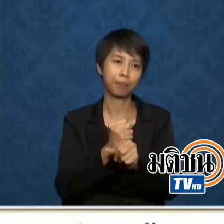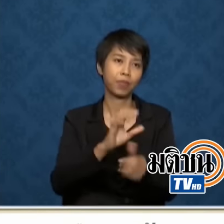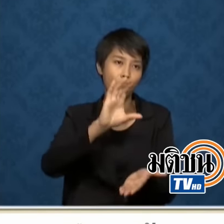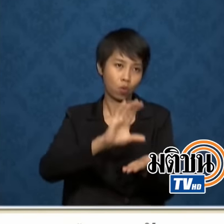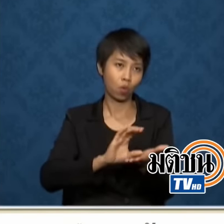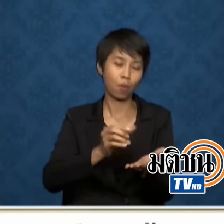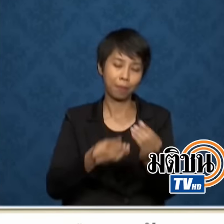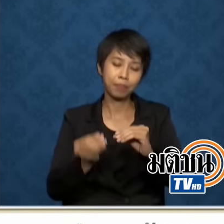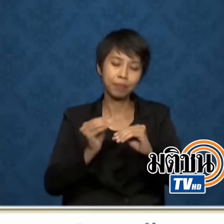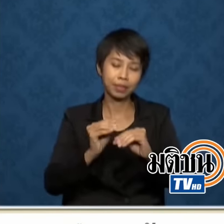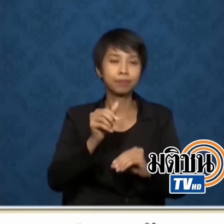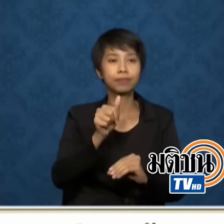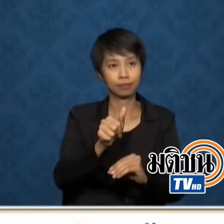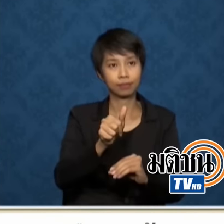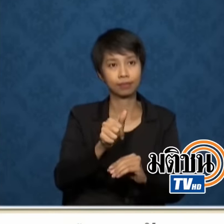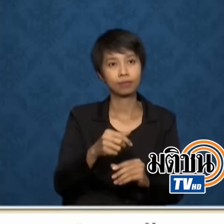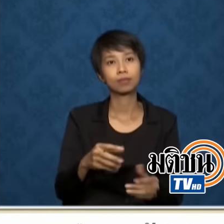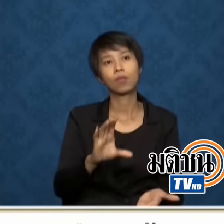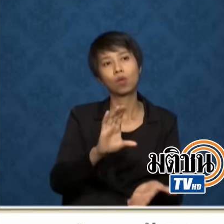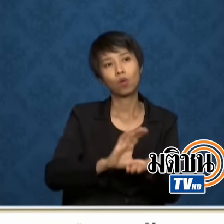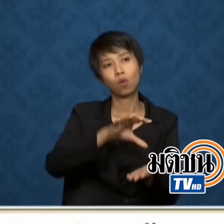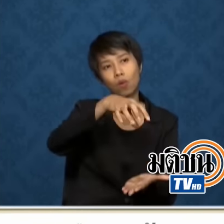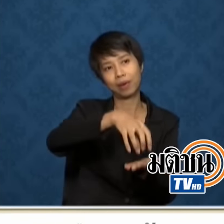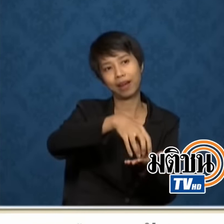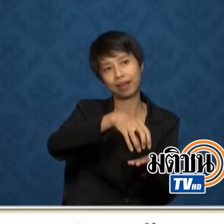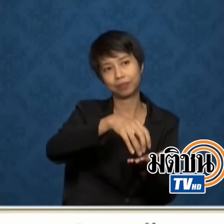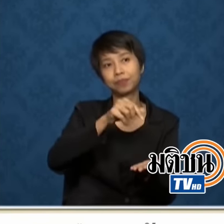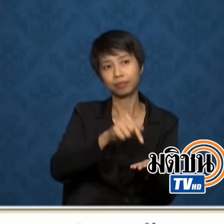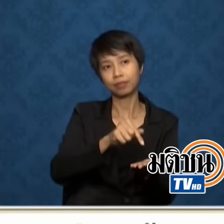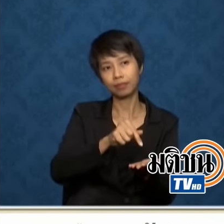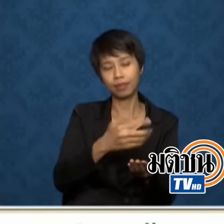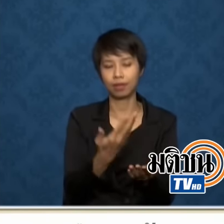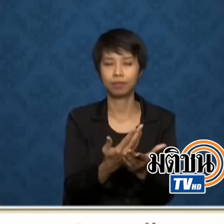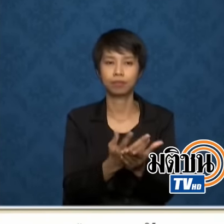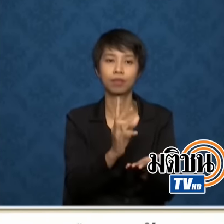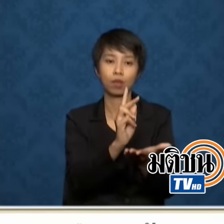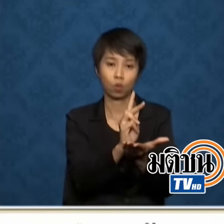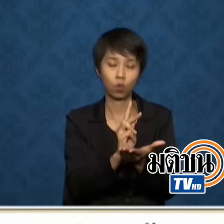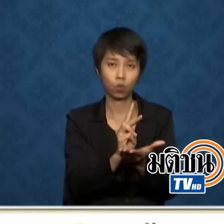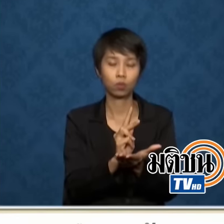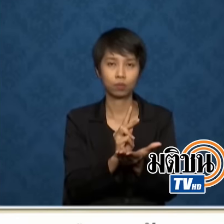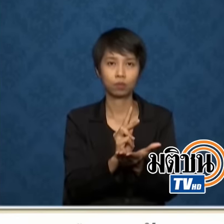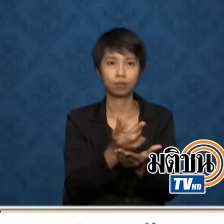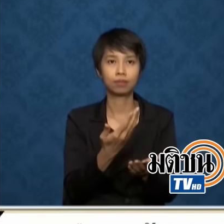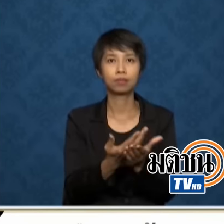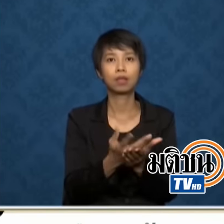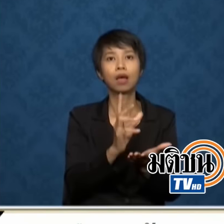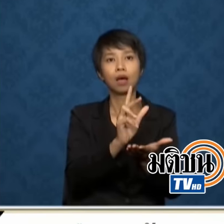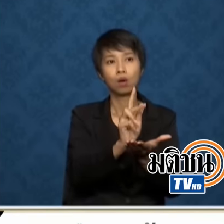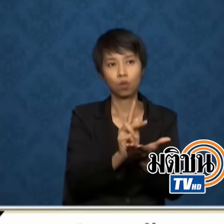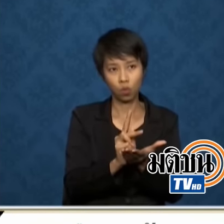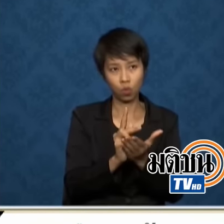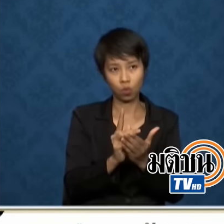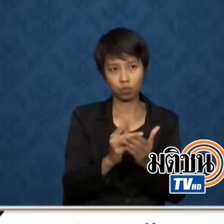ำปีนะคะหรือเราเรียกกันติดปากว่างบกลางปีขึ้นมาได้โดยการกู้เพิ่มโดยการกู้ชดเชยขาดดุลจ